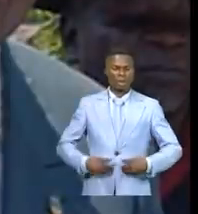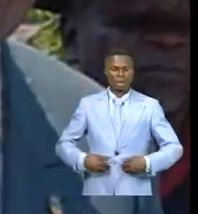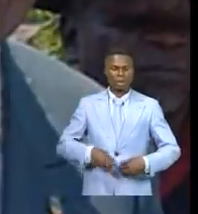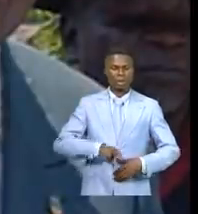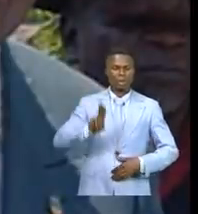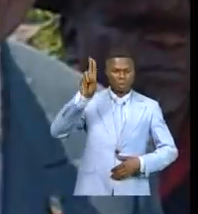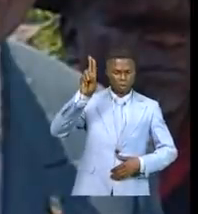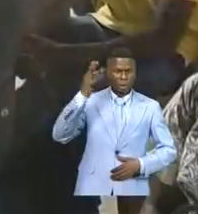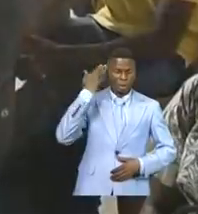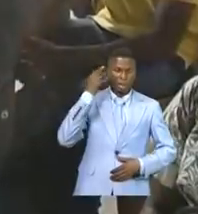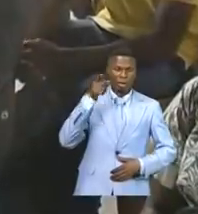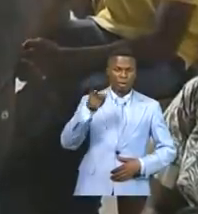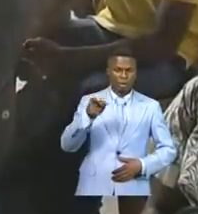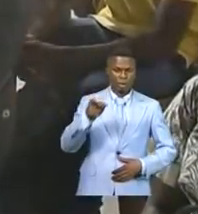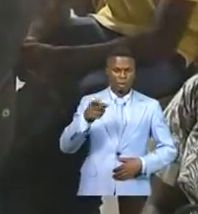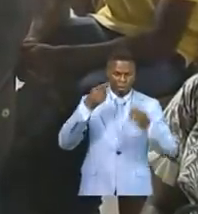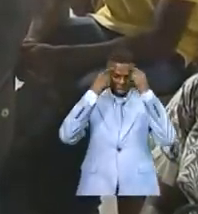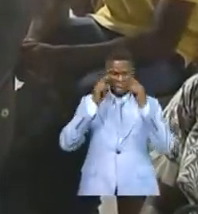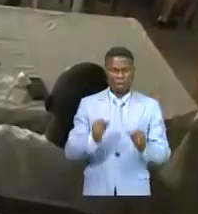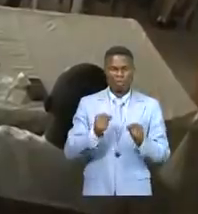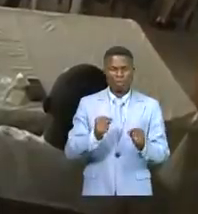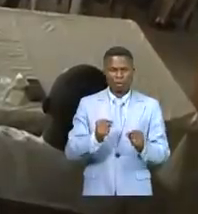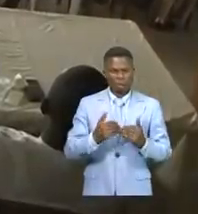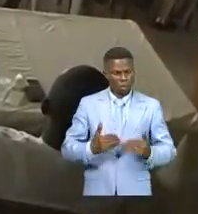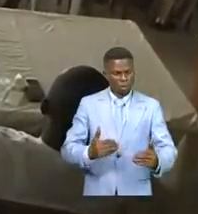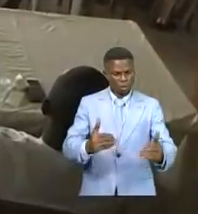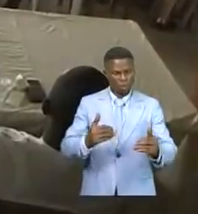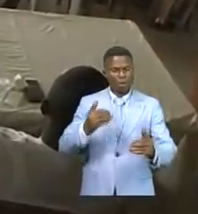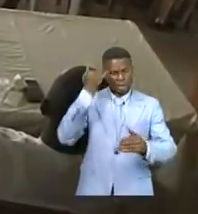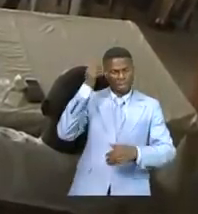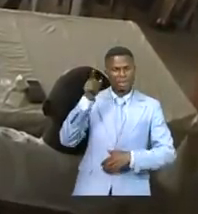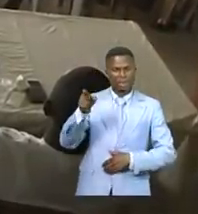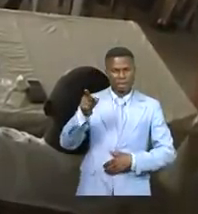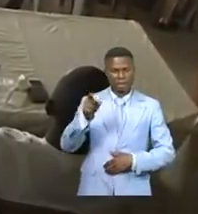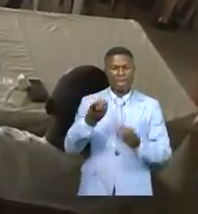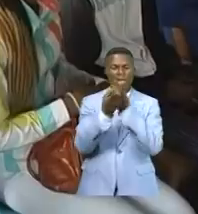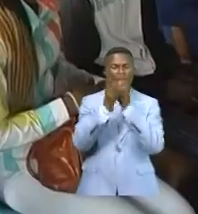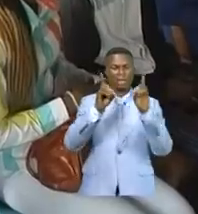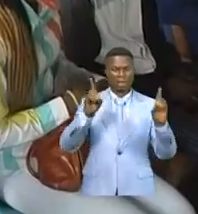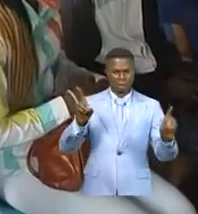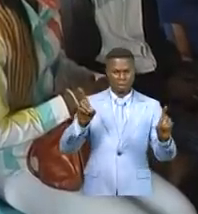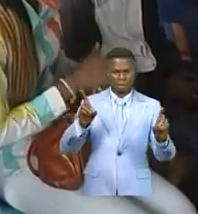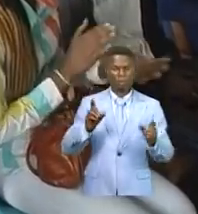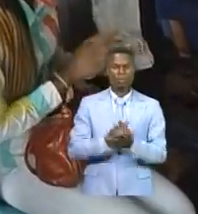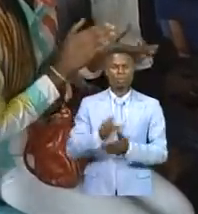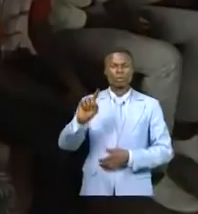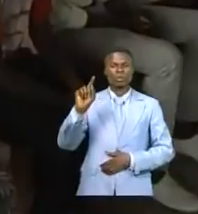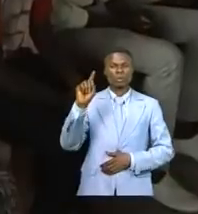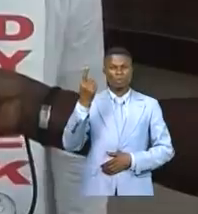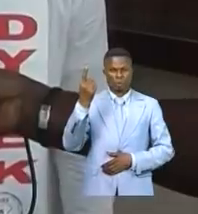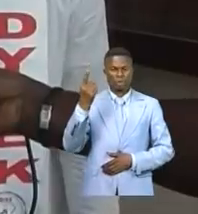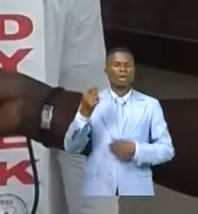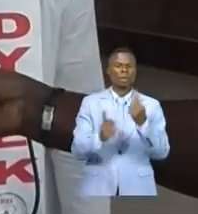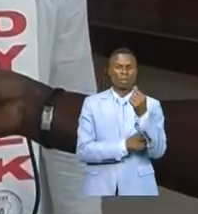l'UDPS Kibasa Maliba est déterminé à pérenniser ses idéaux démocratiques. Que le jeune peut maintenir